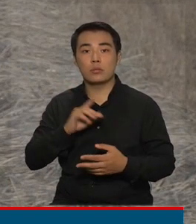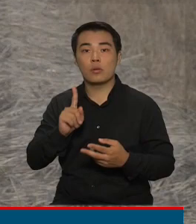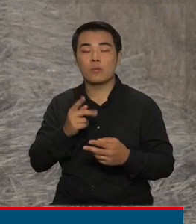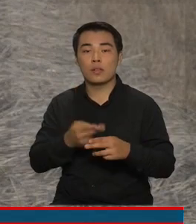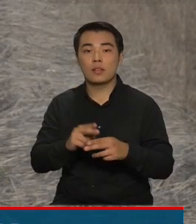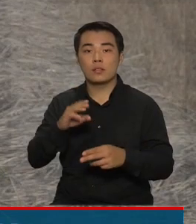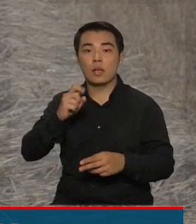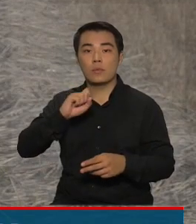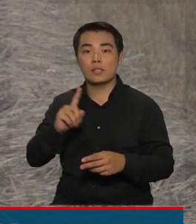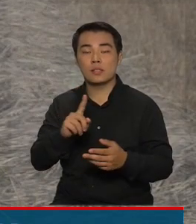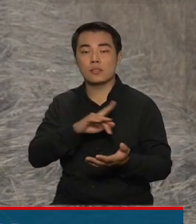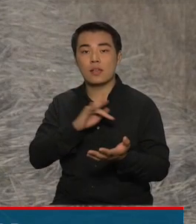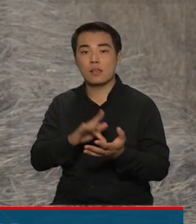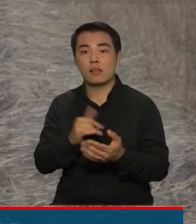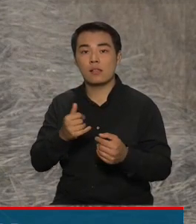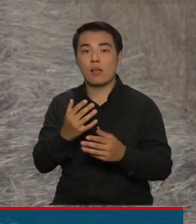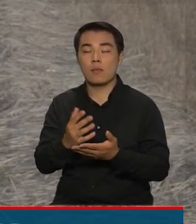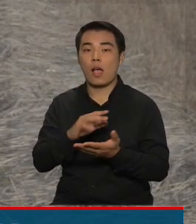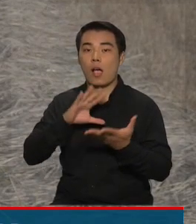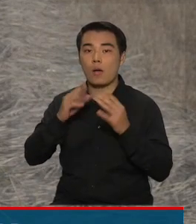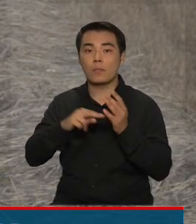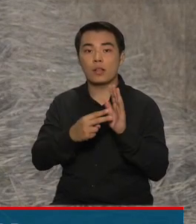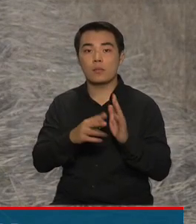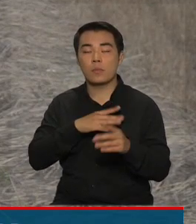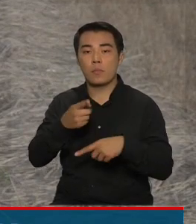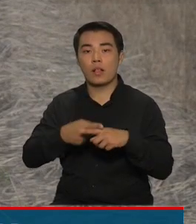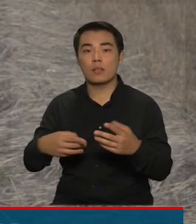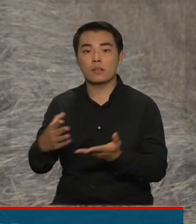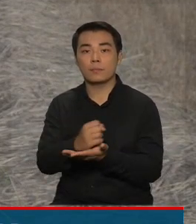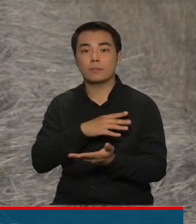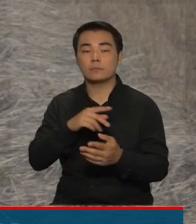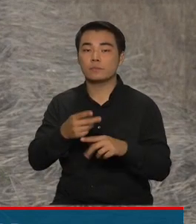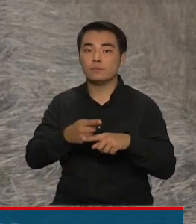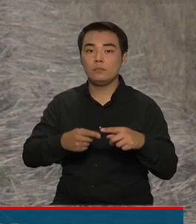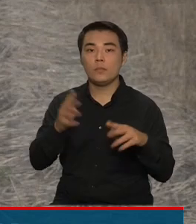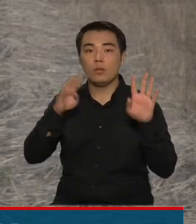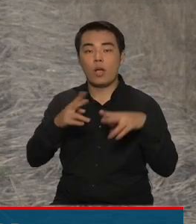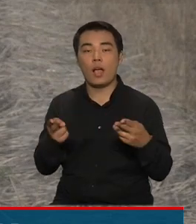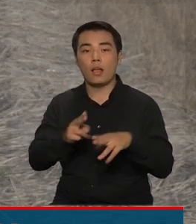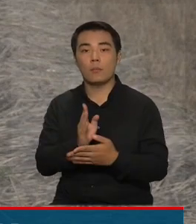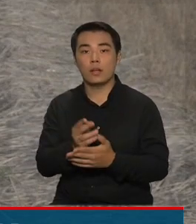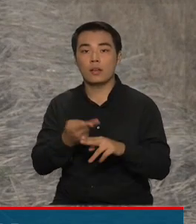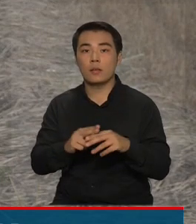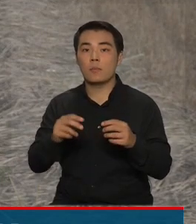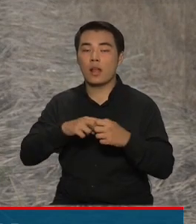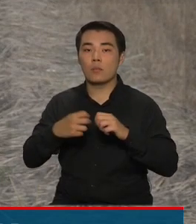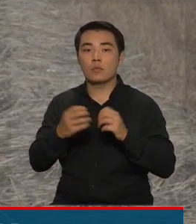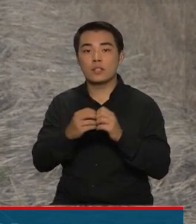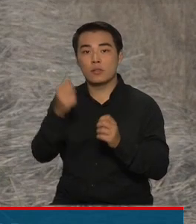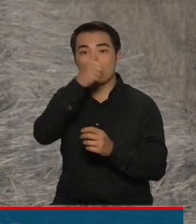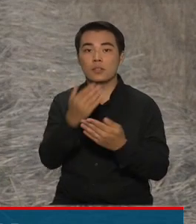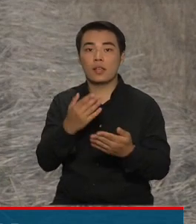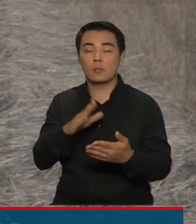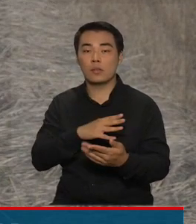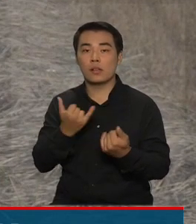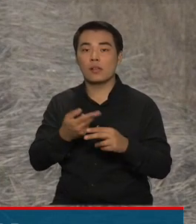тамыз айының ортасына дейін орып қойғанбыз. Жартысын ғана теріп үлгердік. Жартысы жаңбырдың астында қалды. Бұндай жағдай 10 жыл бұрында болған еді, бірақ ол